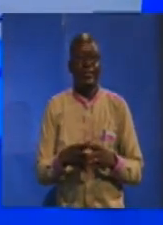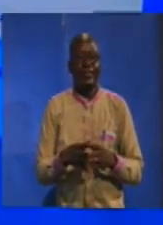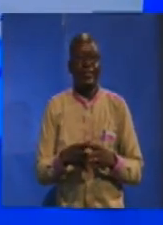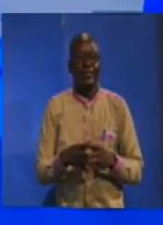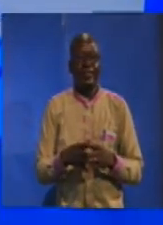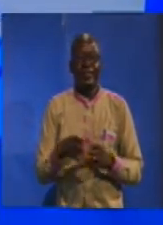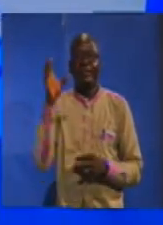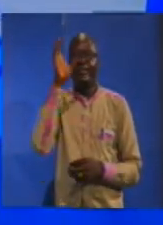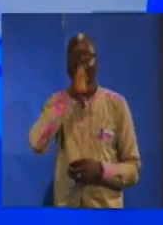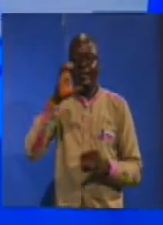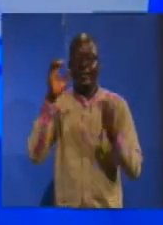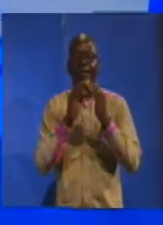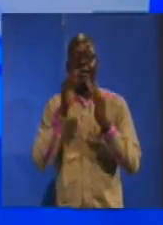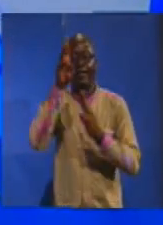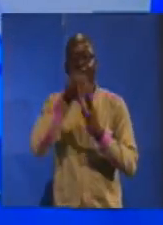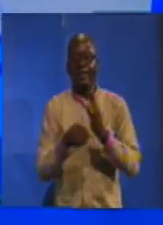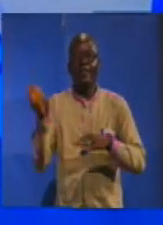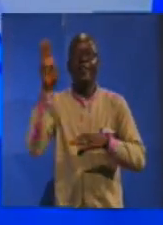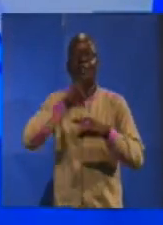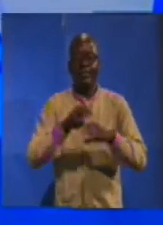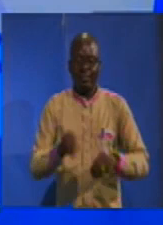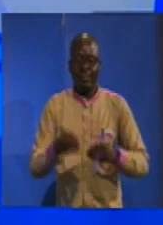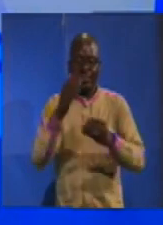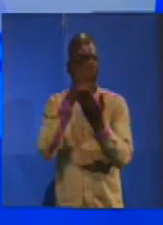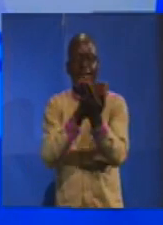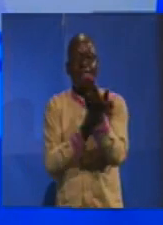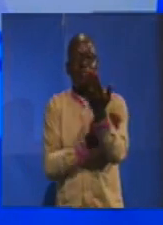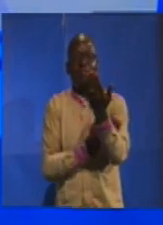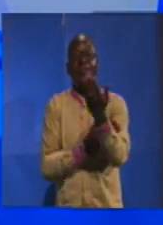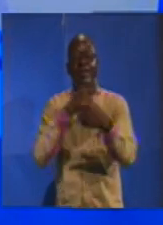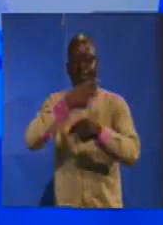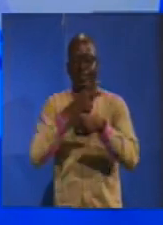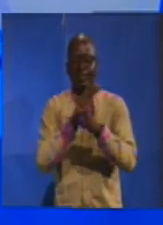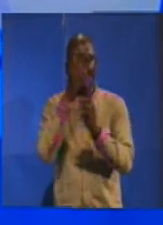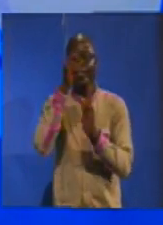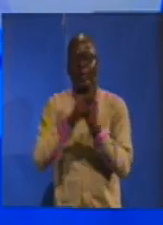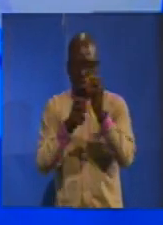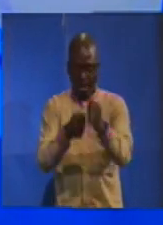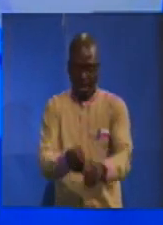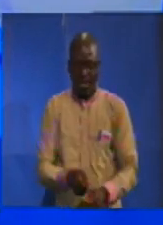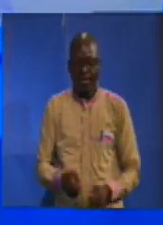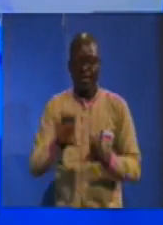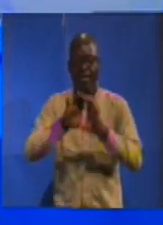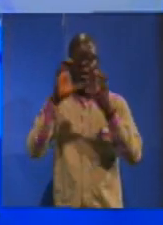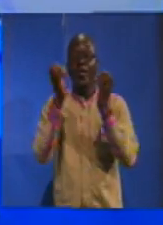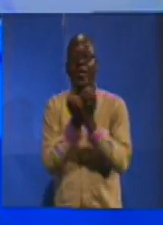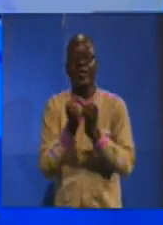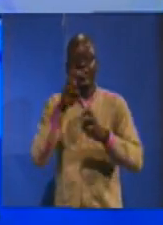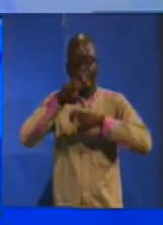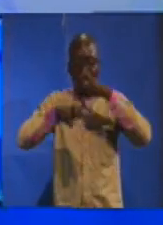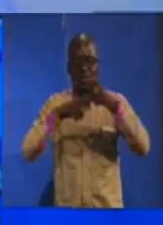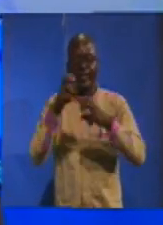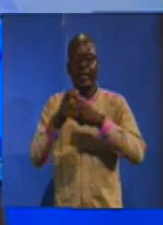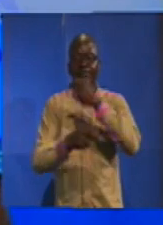Et la recherche également mise à contribution pour améliorer la production agricole. La communauté scientifique